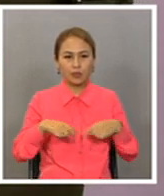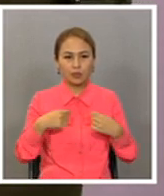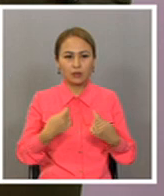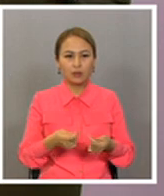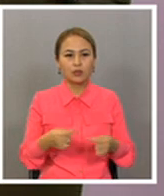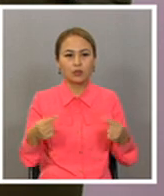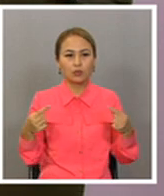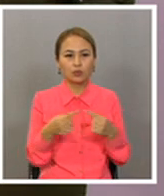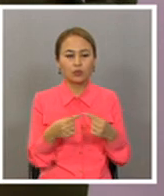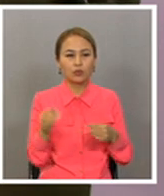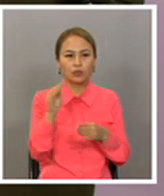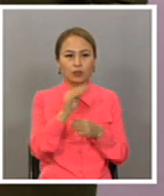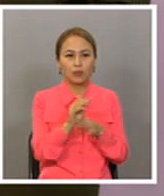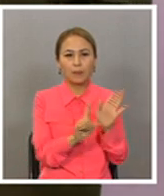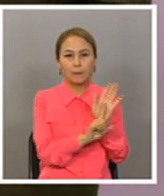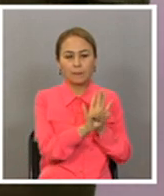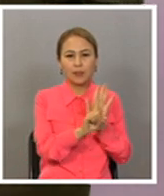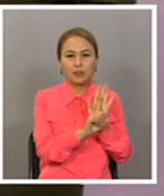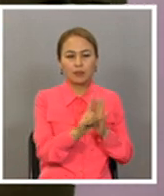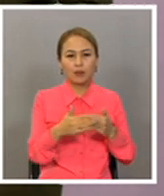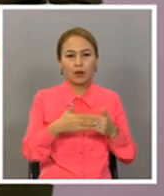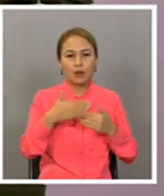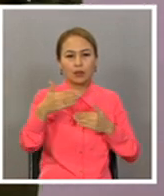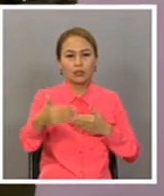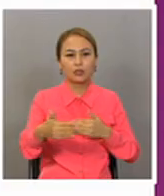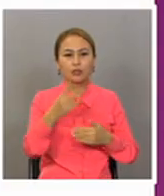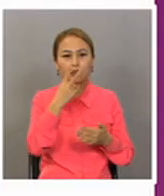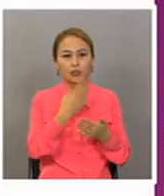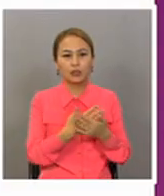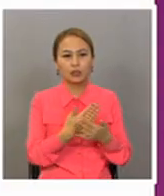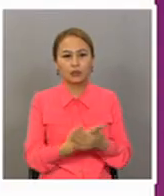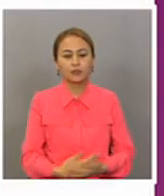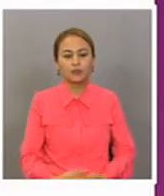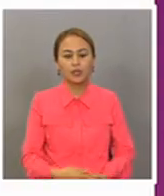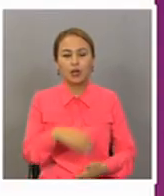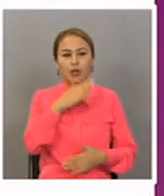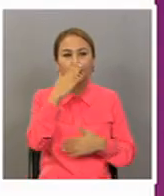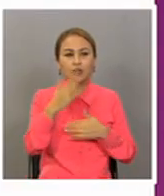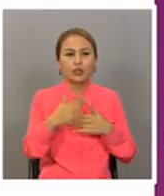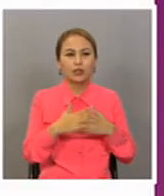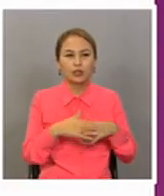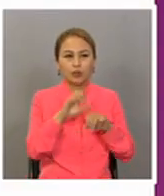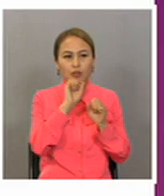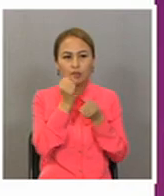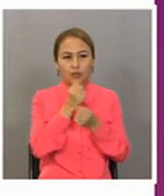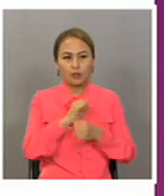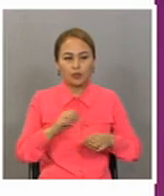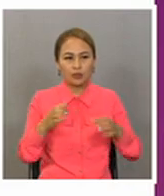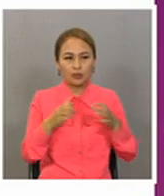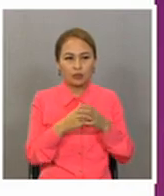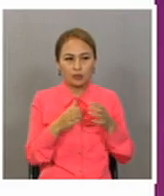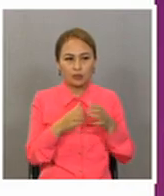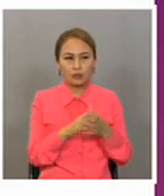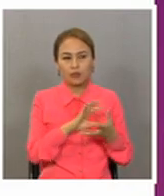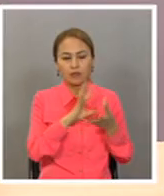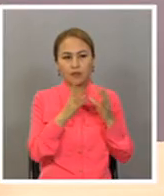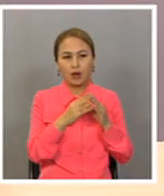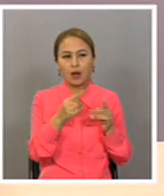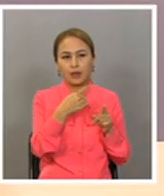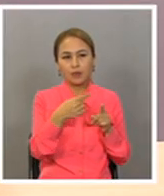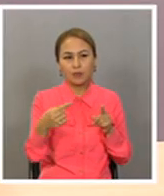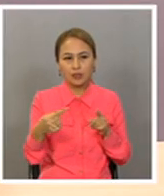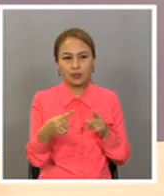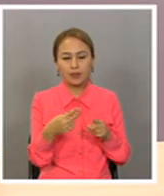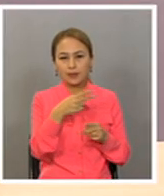және бастапқы арақашықтық белгілі. Жақындау жылдамдығы жылдамдықтардың айырмасына